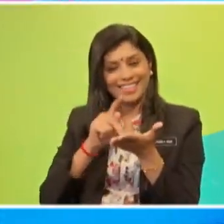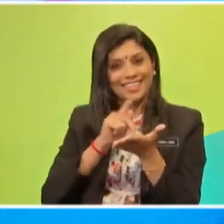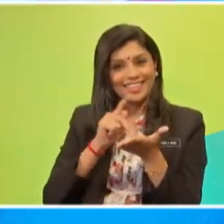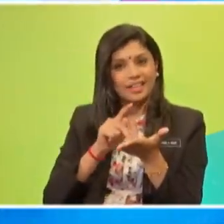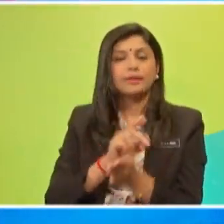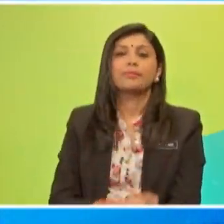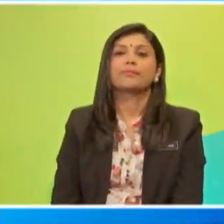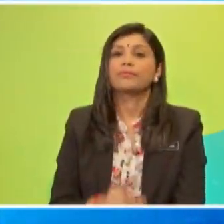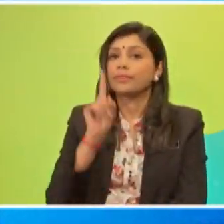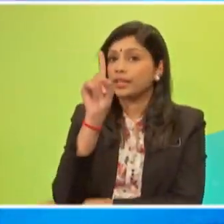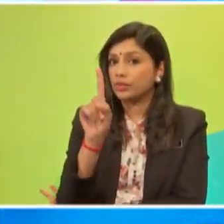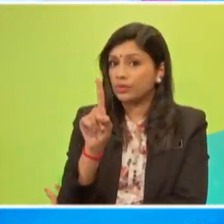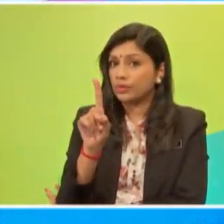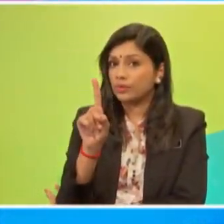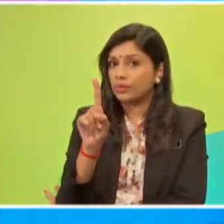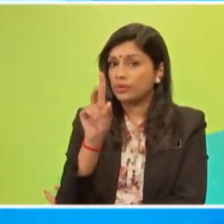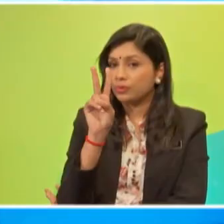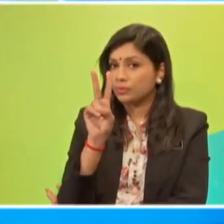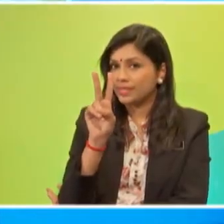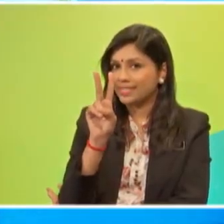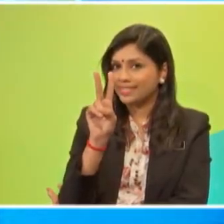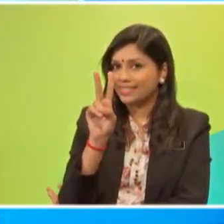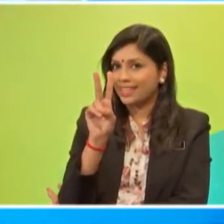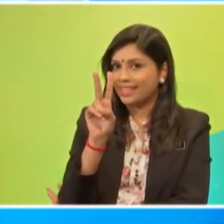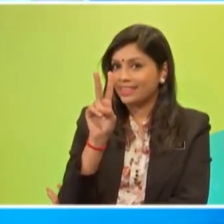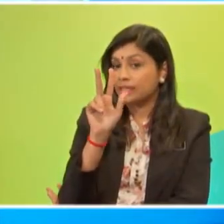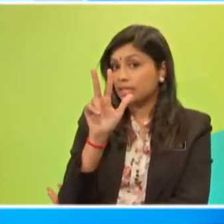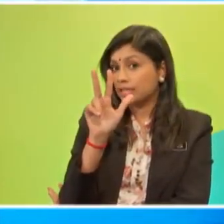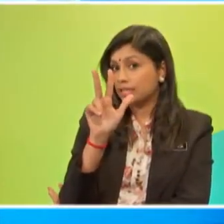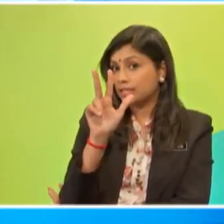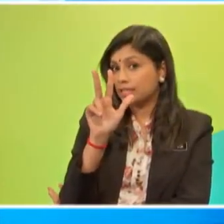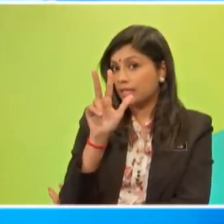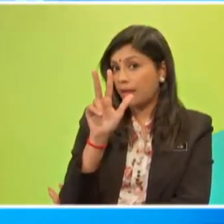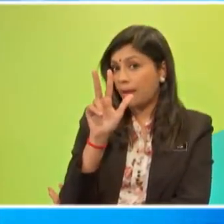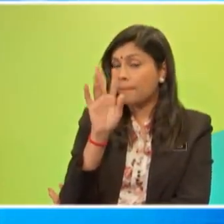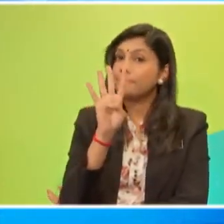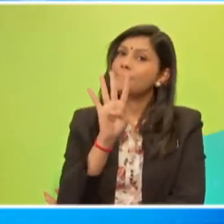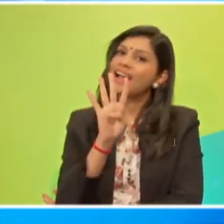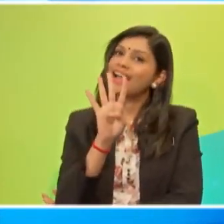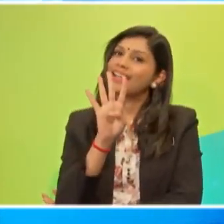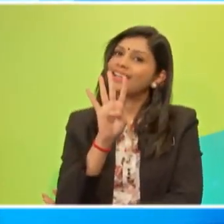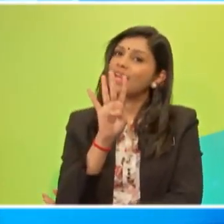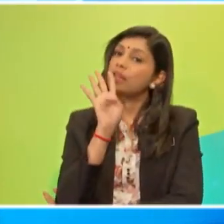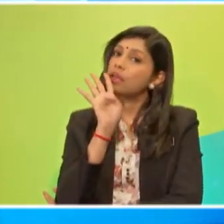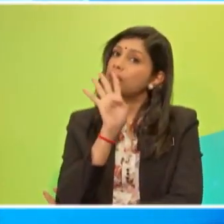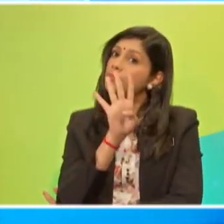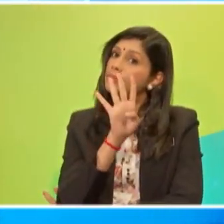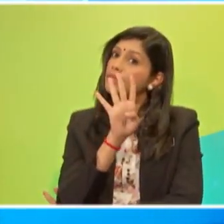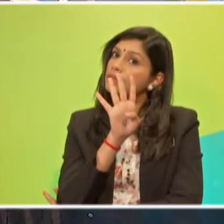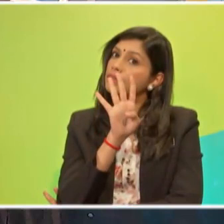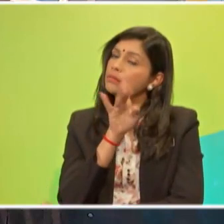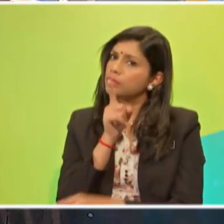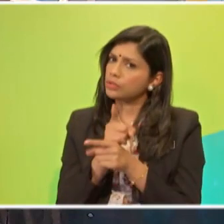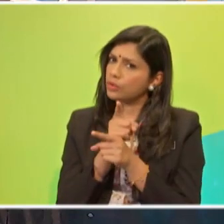jom. Satu, dua, tiga, empat. Empat. Ya. Betul,